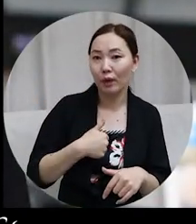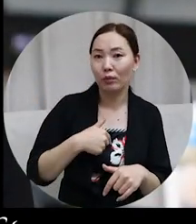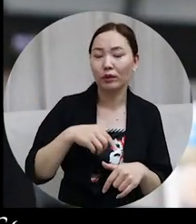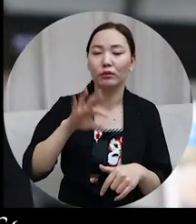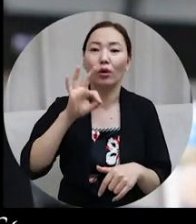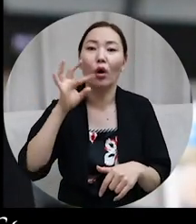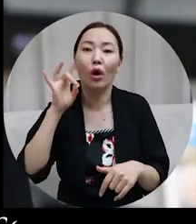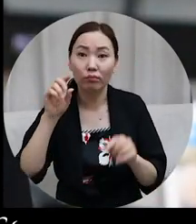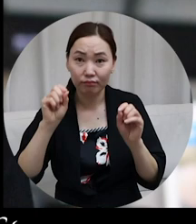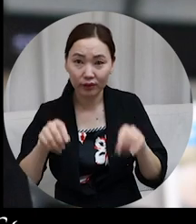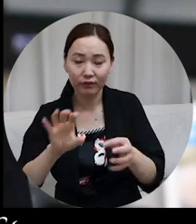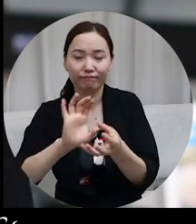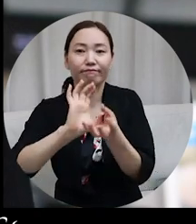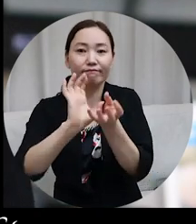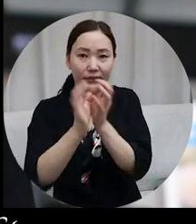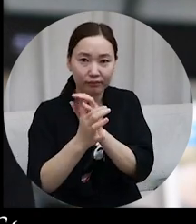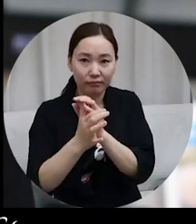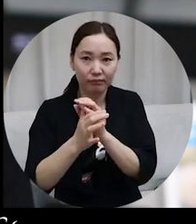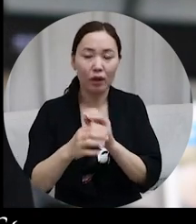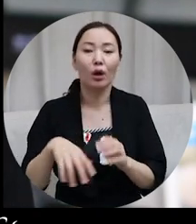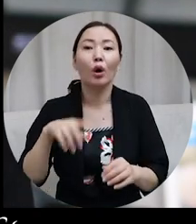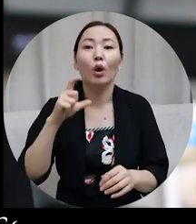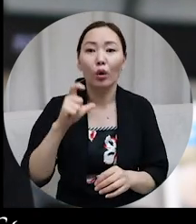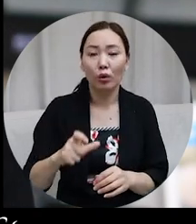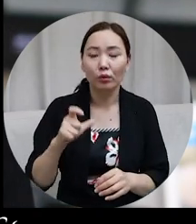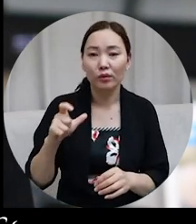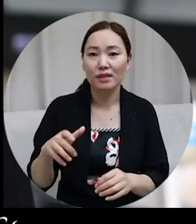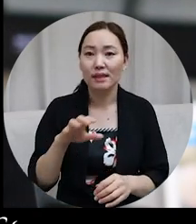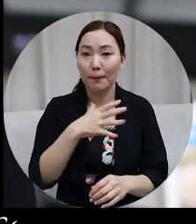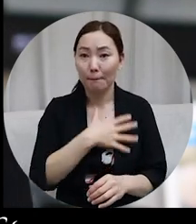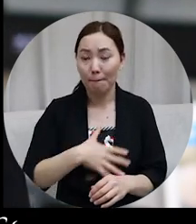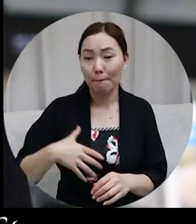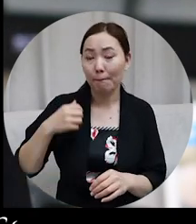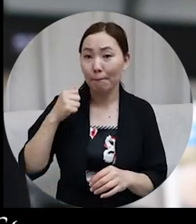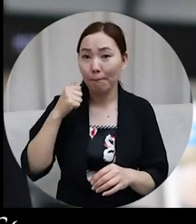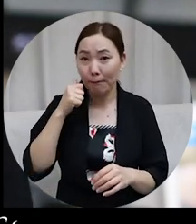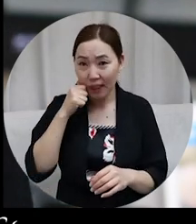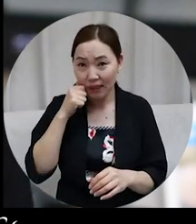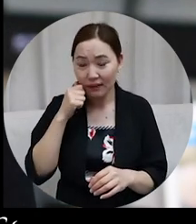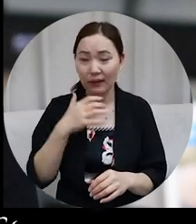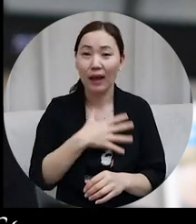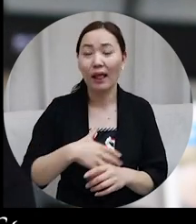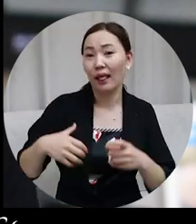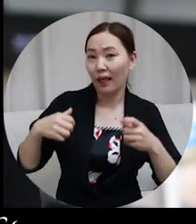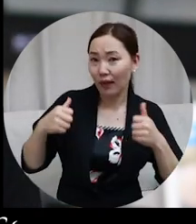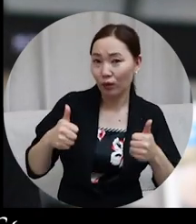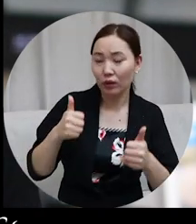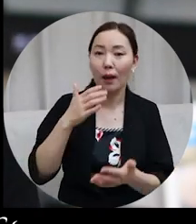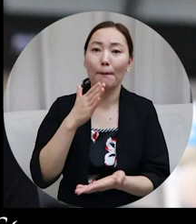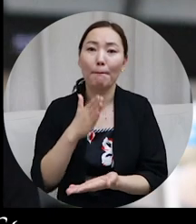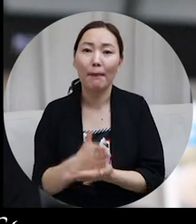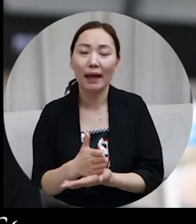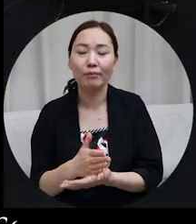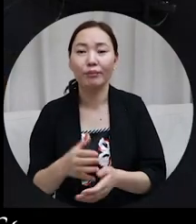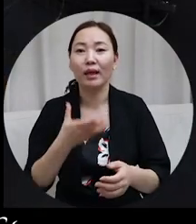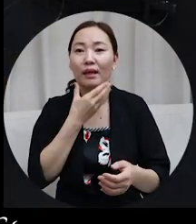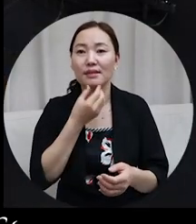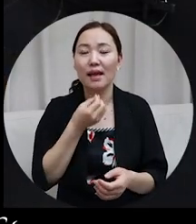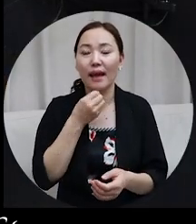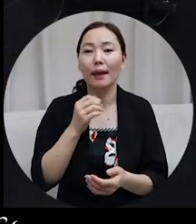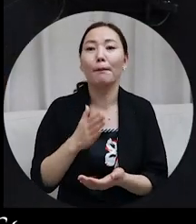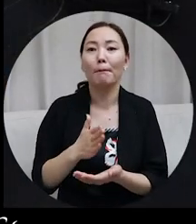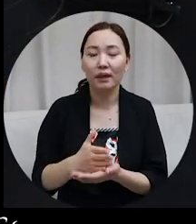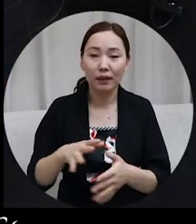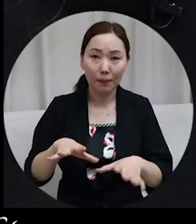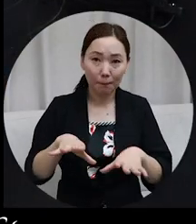шиг эрүүлэл байх юм бол хүний амьдрал бол сайхан л явдаг юм байна гэдгийг одоо өөрөө мэтрэл явж байна. Тэгээд одоо бол миний